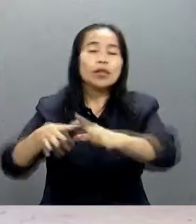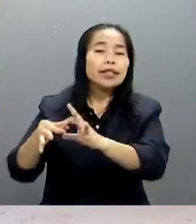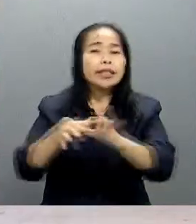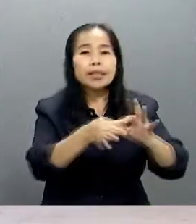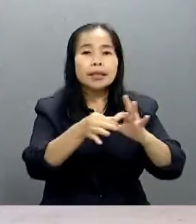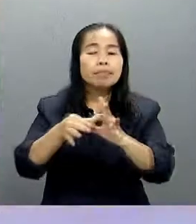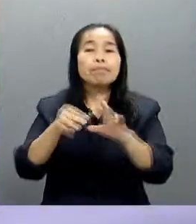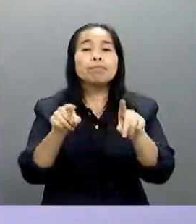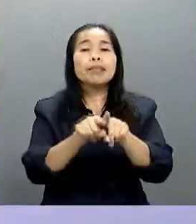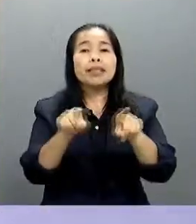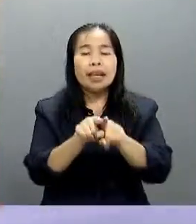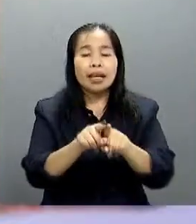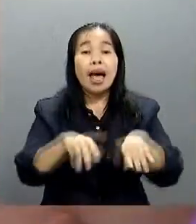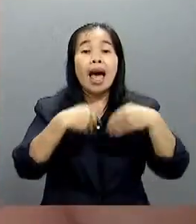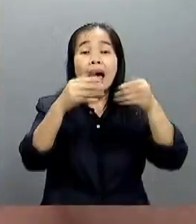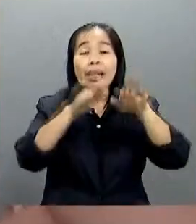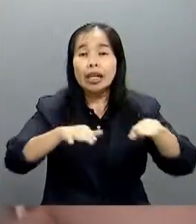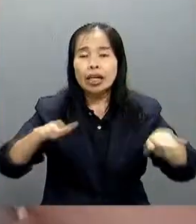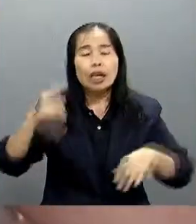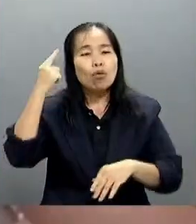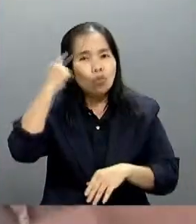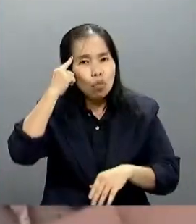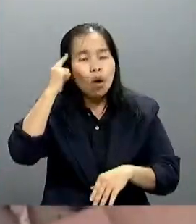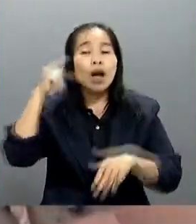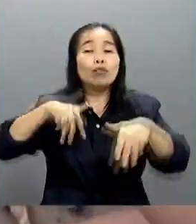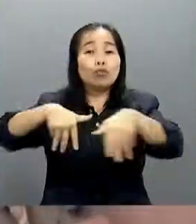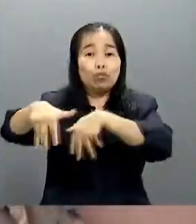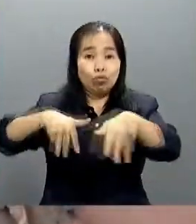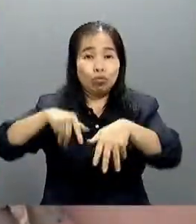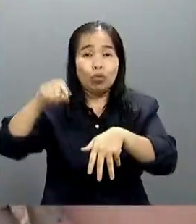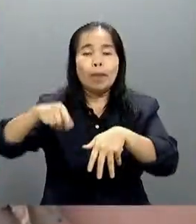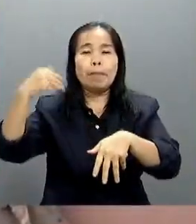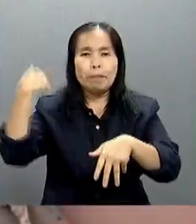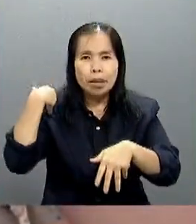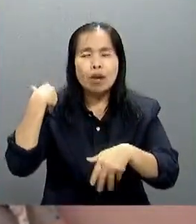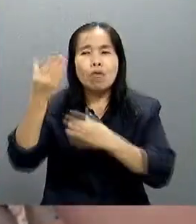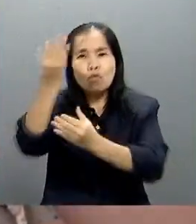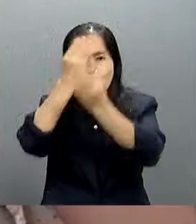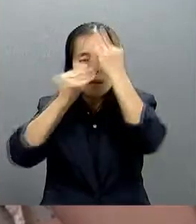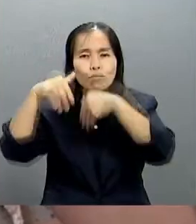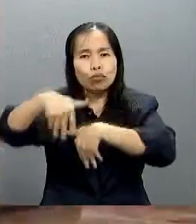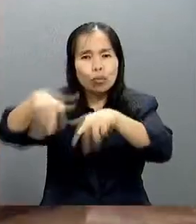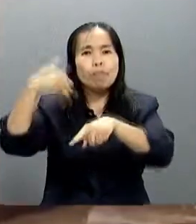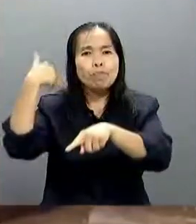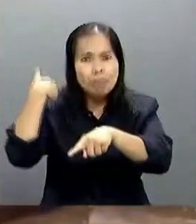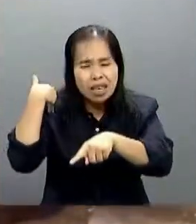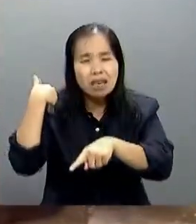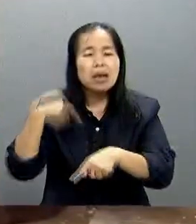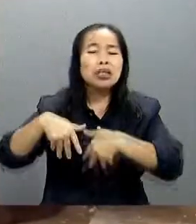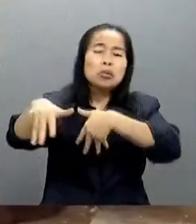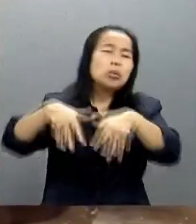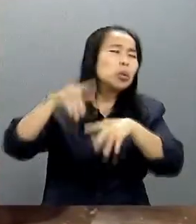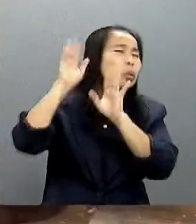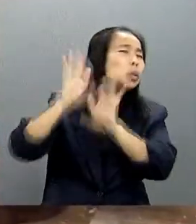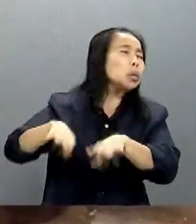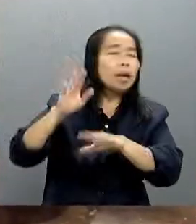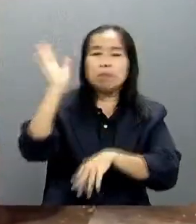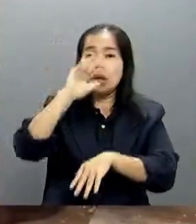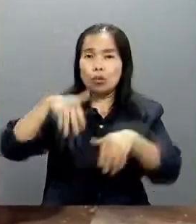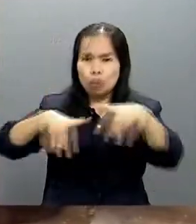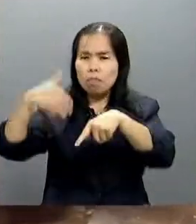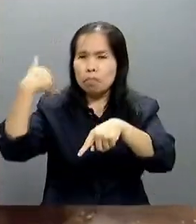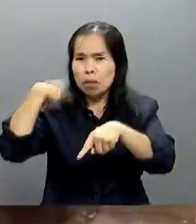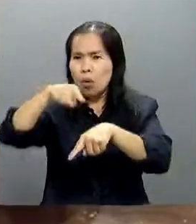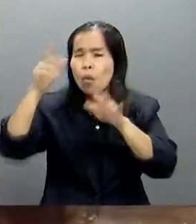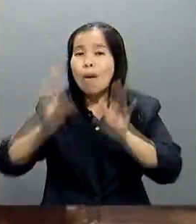ตัวชุมชนเองก็มีองค์ความรู้มีประสบการณ์มีนักปราชญ์ที่เราสามารถไปเรียนรู้กับ